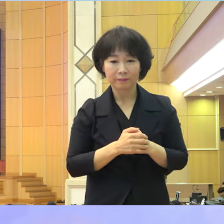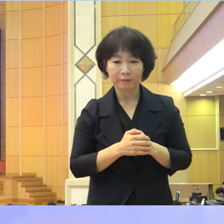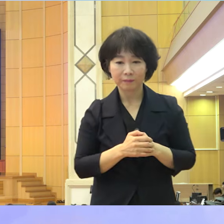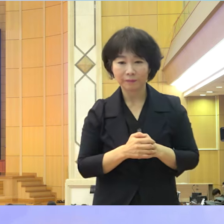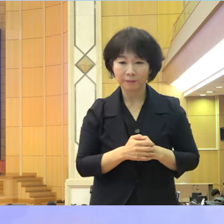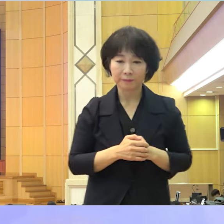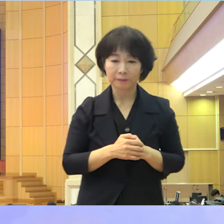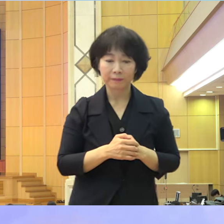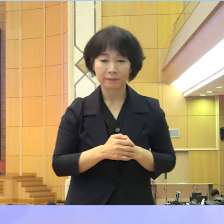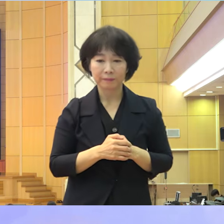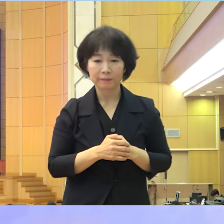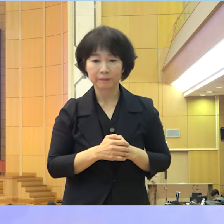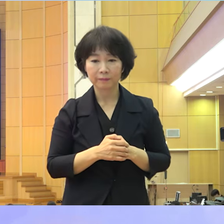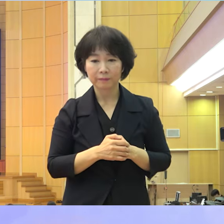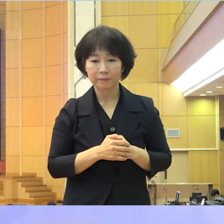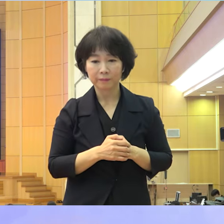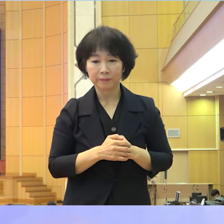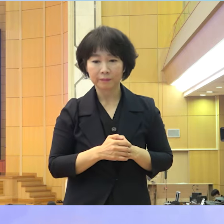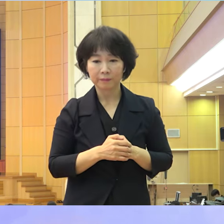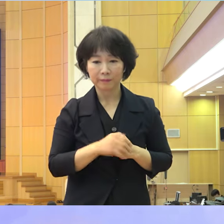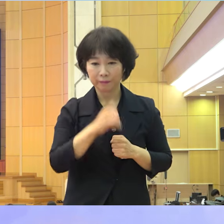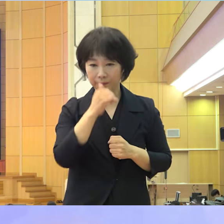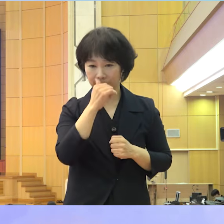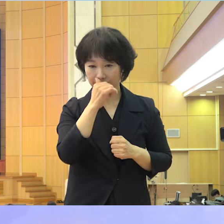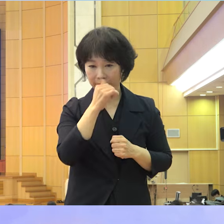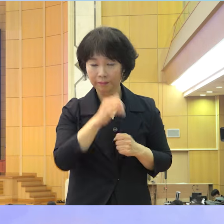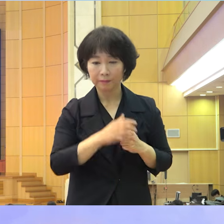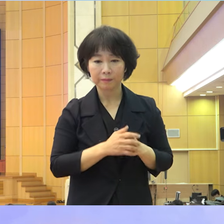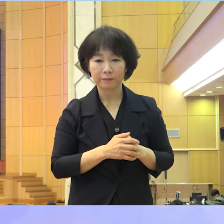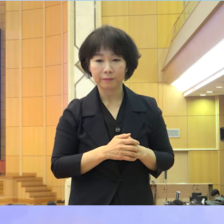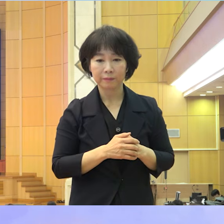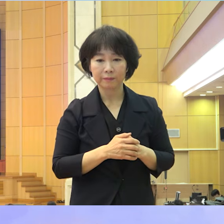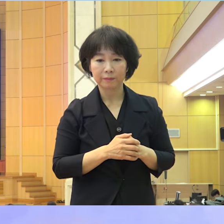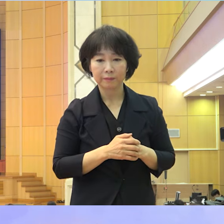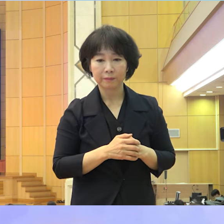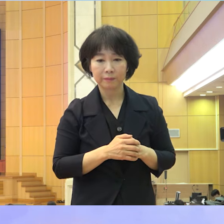아니하는 자는 저주 아래 있는 자라 하였습니다.